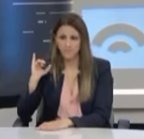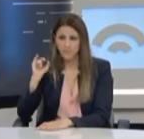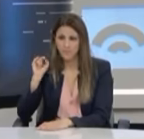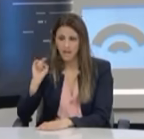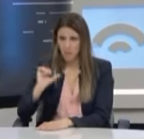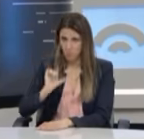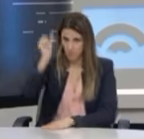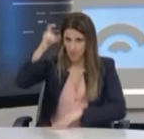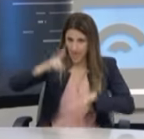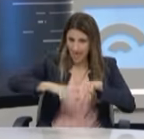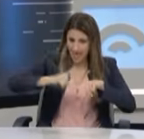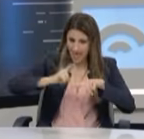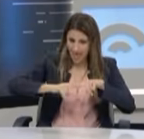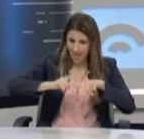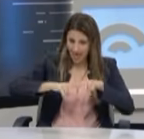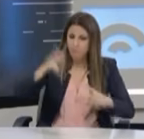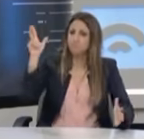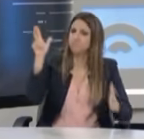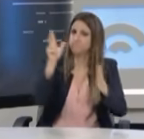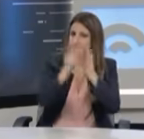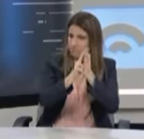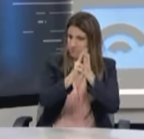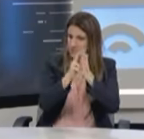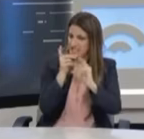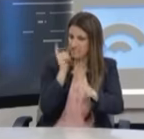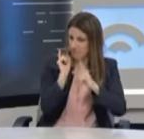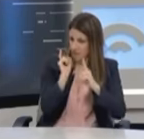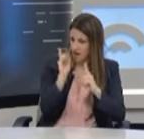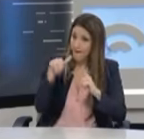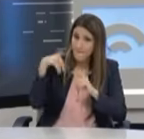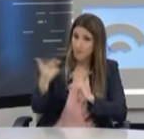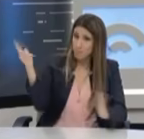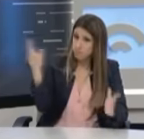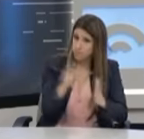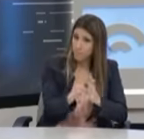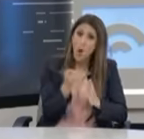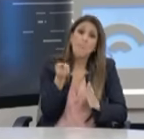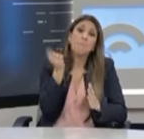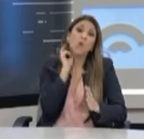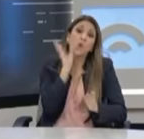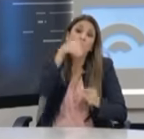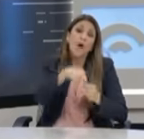Ελλάδα κυρώσει τη Συμφωνία και αφού κυρωθεί το πρωτόκολλο ένταξης στο ΝΑΤΟ.